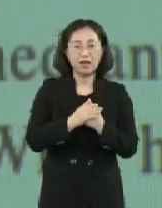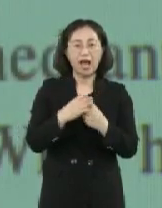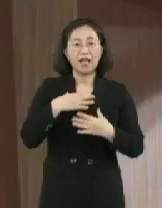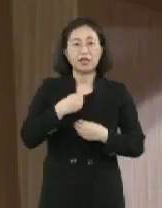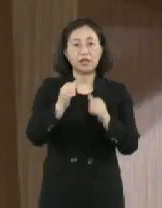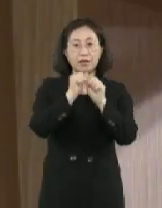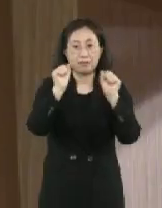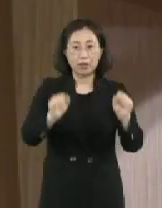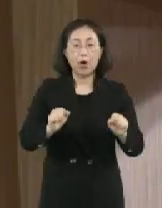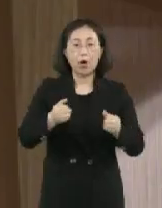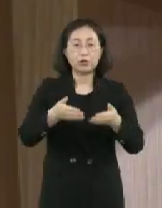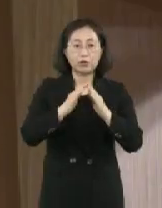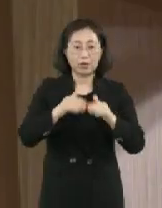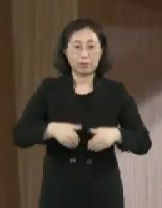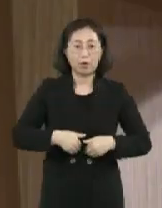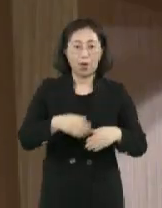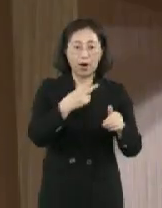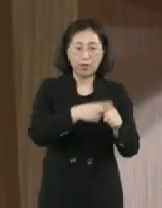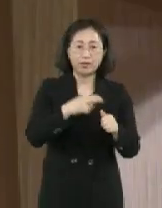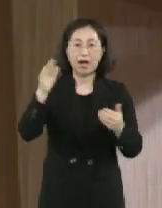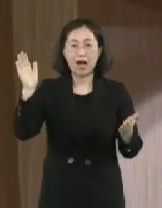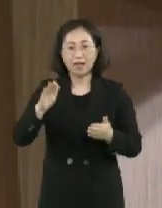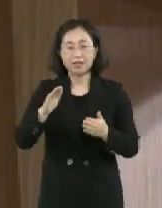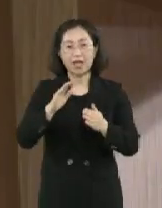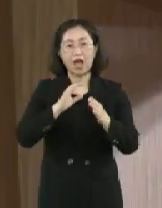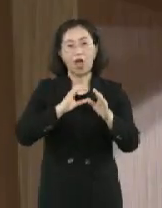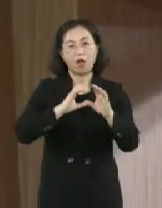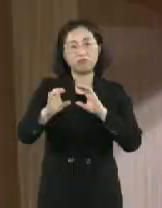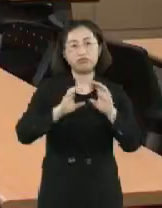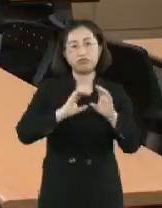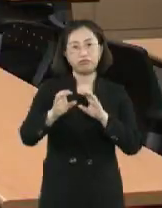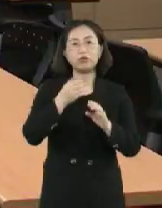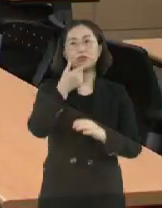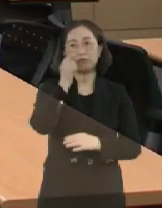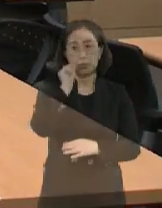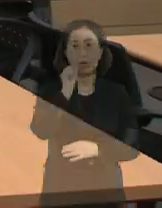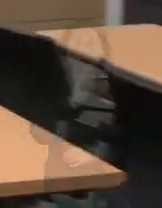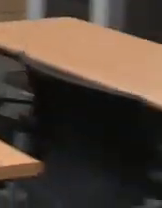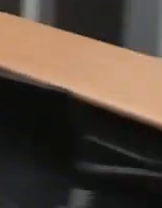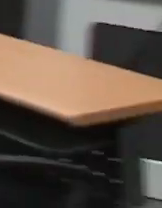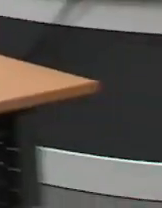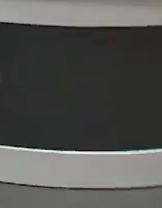필요하다고 밝혔고 교사와 학생 간의 상호작용 부족도 지적했습니다.